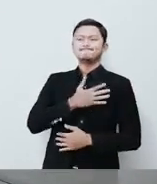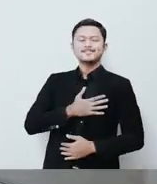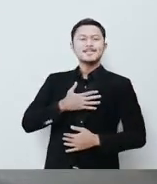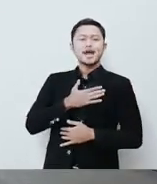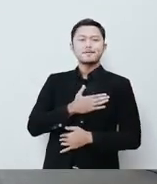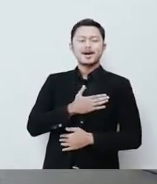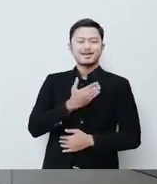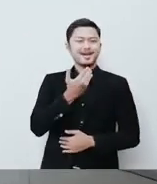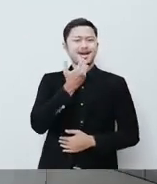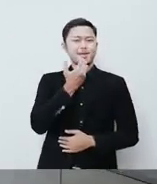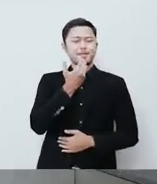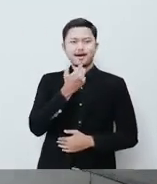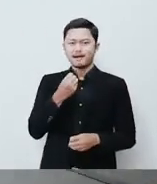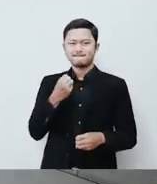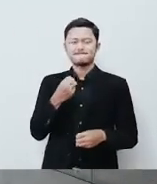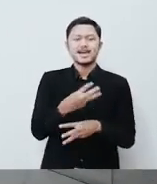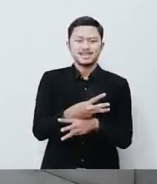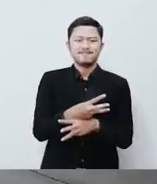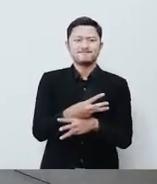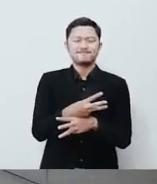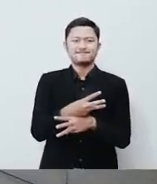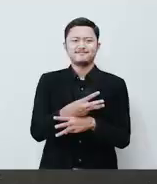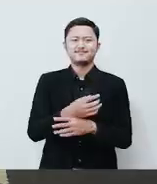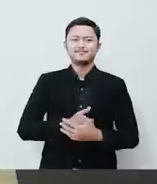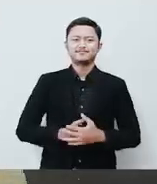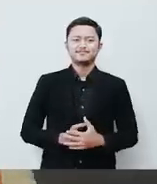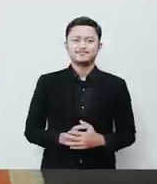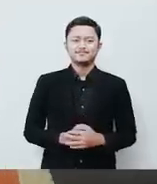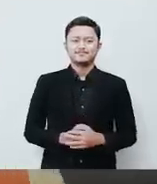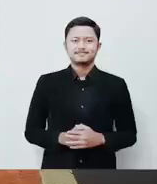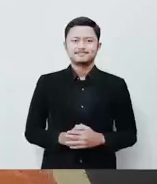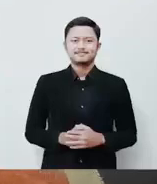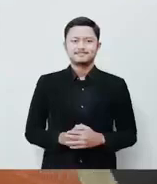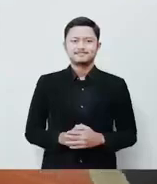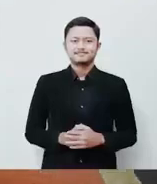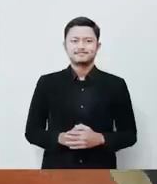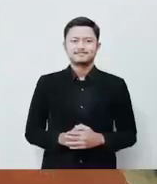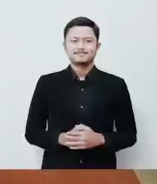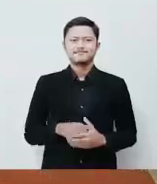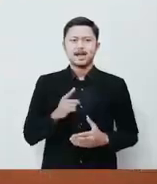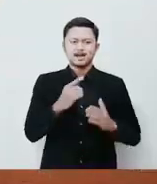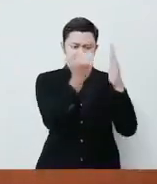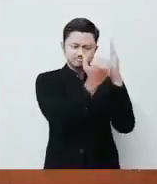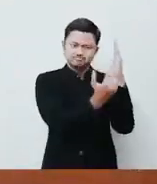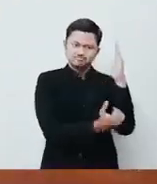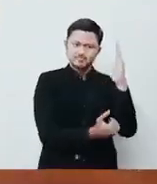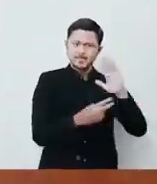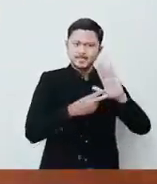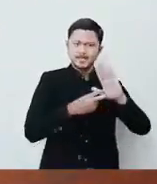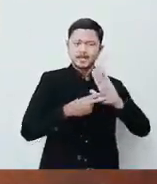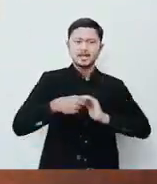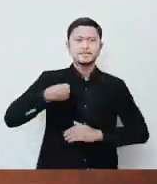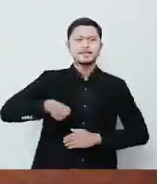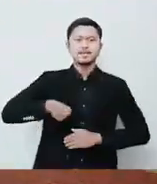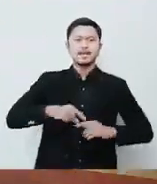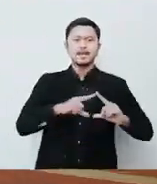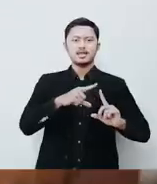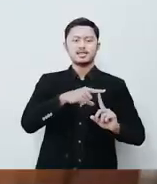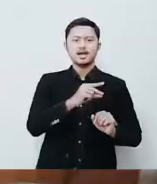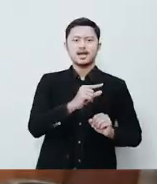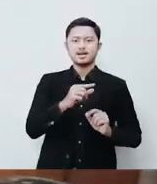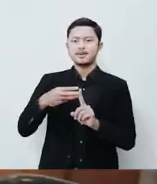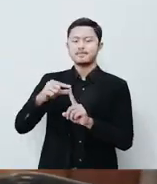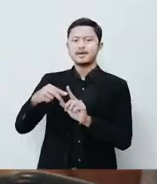terasa nyaman, mudah, dan efektif bagi penyandang disabilitas. Melalui nilai-nilai Kementerian ATR